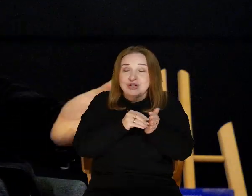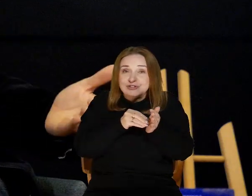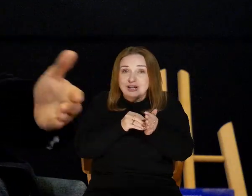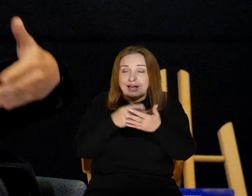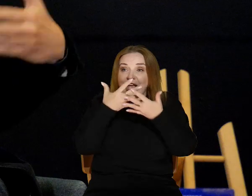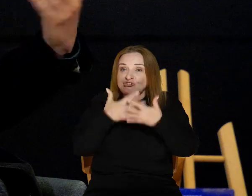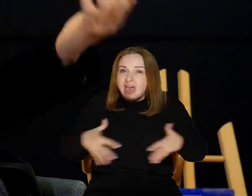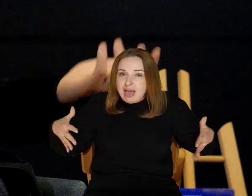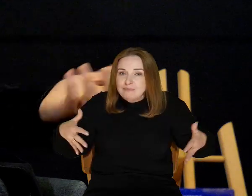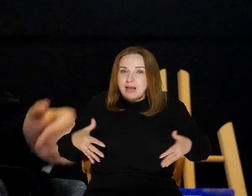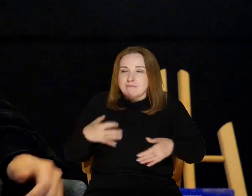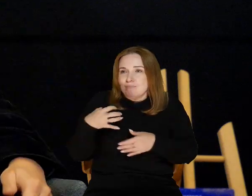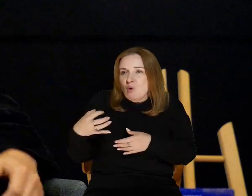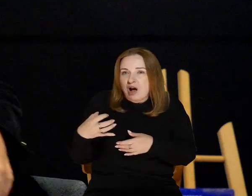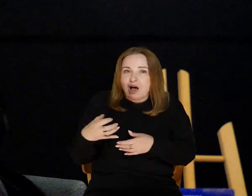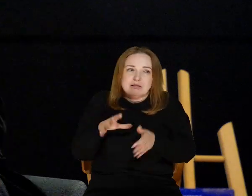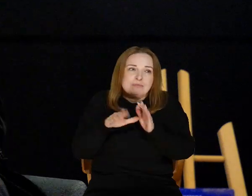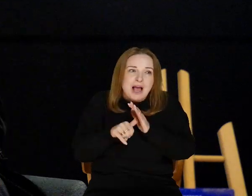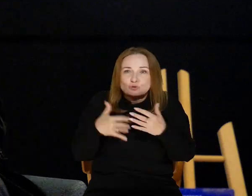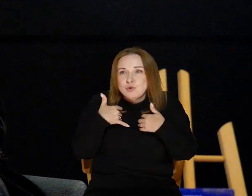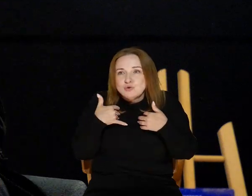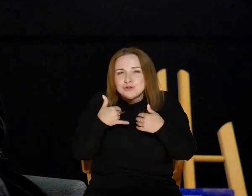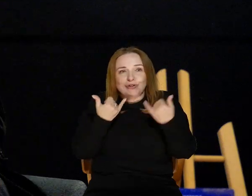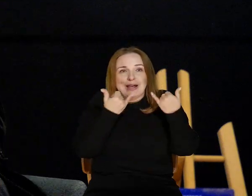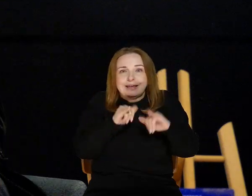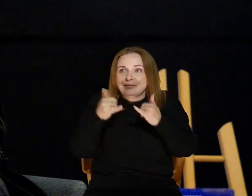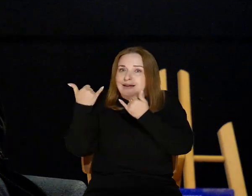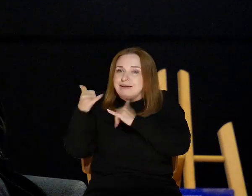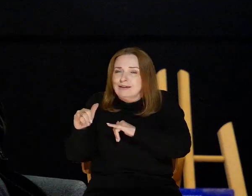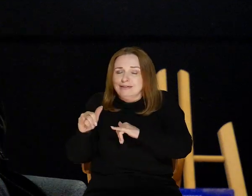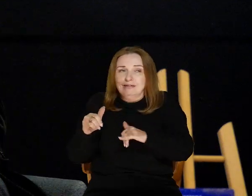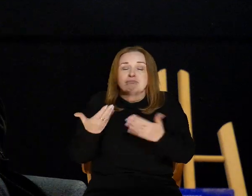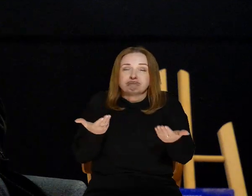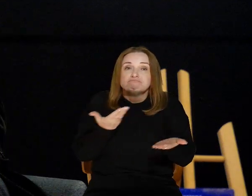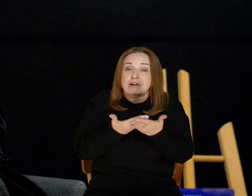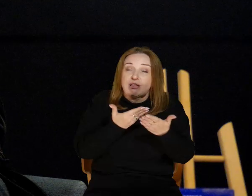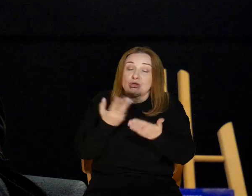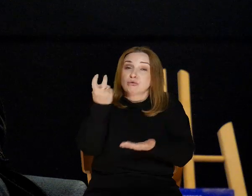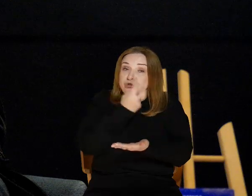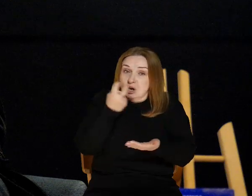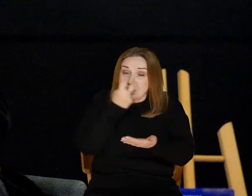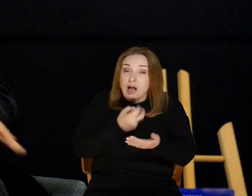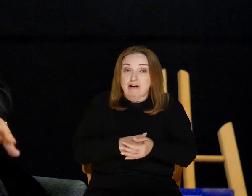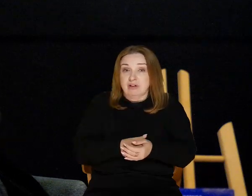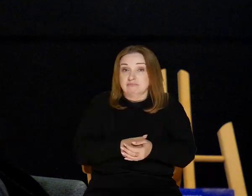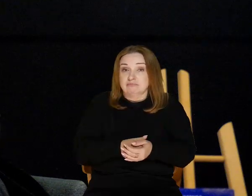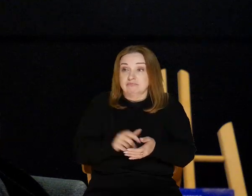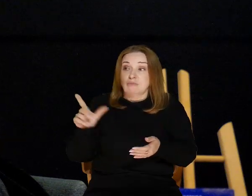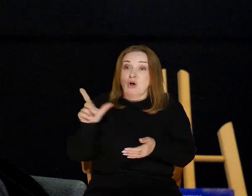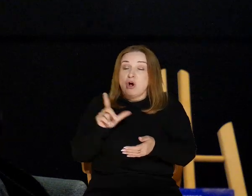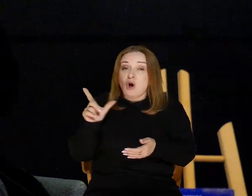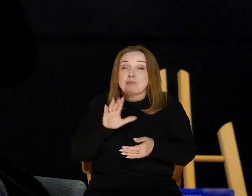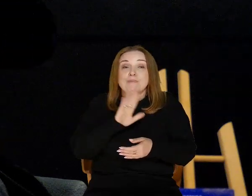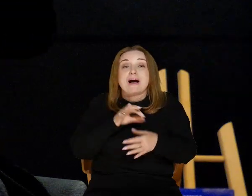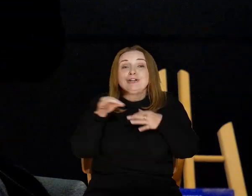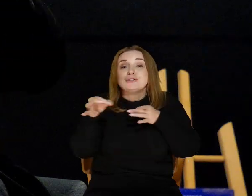ziemiańskiego czy miast w tym samym czasie. Więc to, To jest ciekawe też, znaczy, że mamy zupełnie, że te